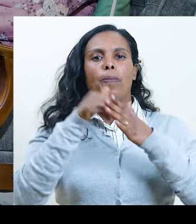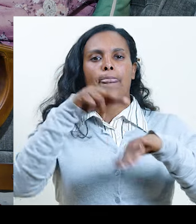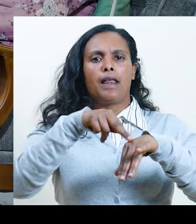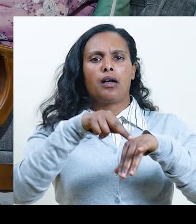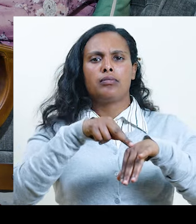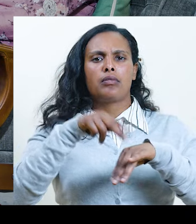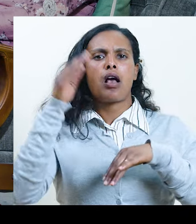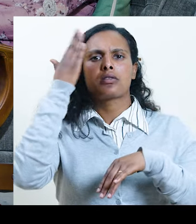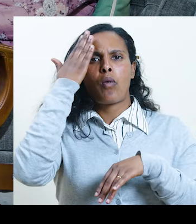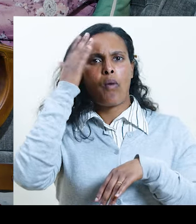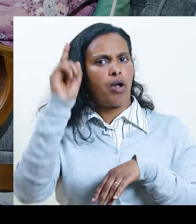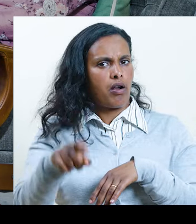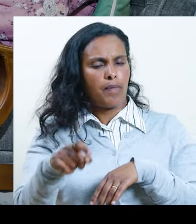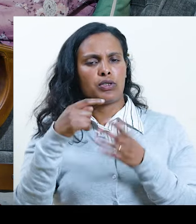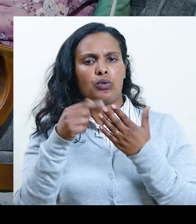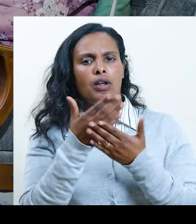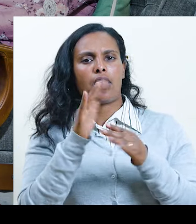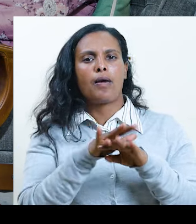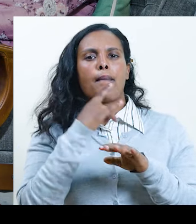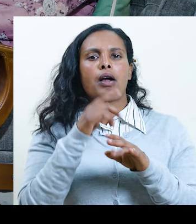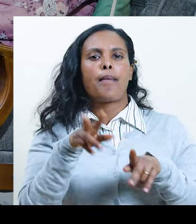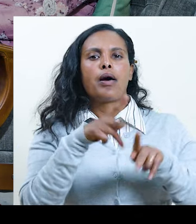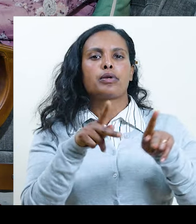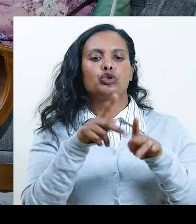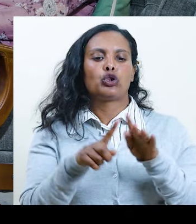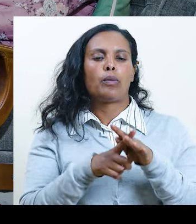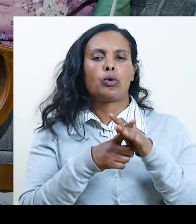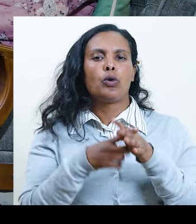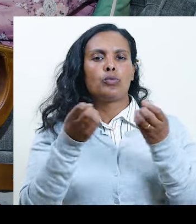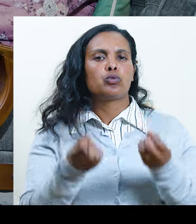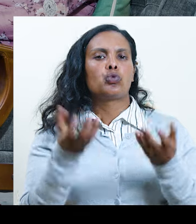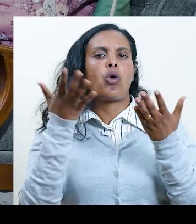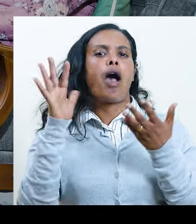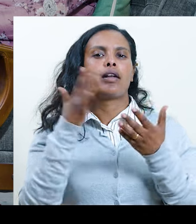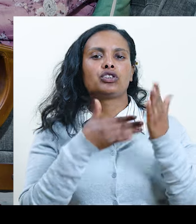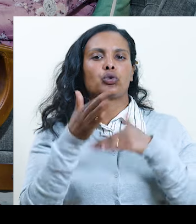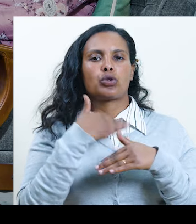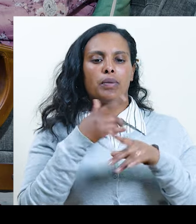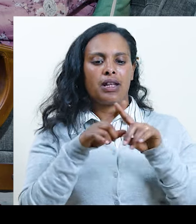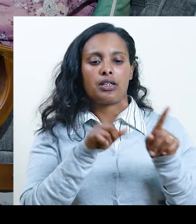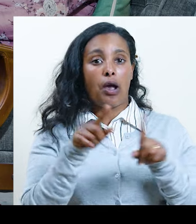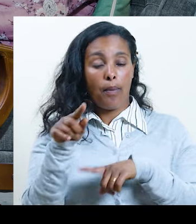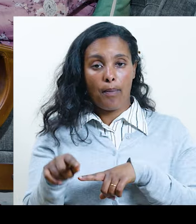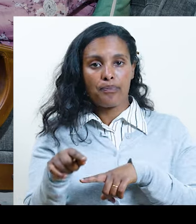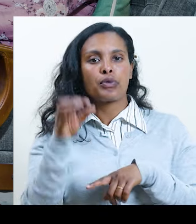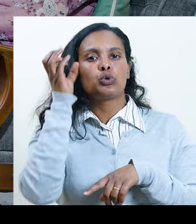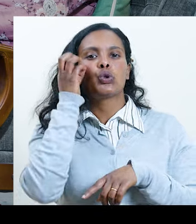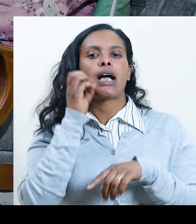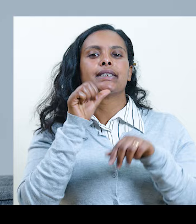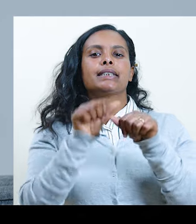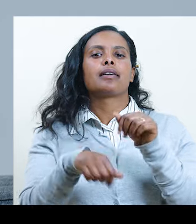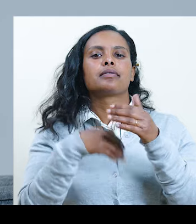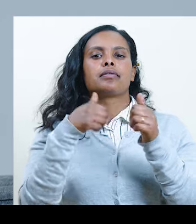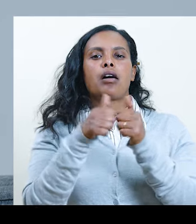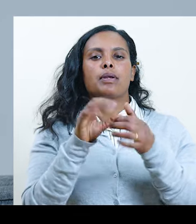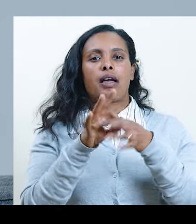ተቋም ኮንሲደር ሊያደርገው ይገባል ብዬ አስባለሁ። በእንደዚህ አይነት ጉዳይ ላይ በእርግጥ ከማህበረሰብም ጀምሮ ብዙ አይነት ችግሮች አሉ። ስፔሻሊ ደግሞ ከጾታ ጥቃት